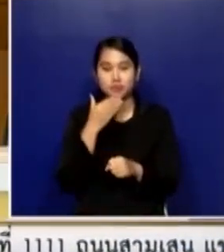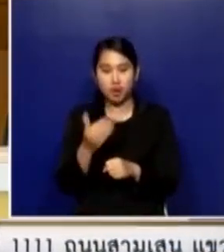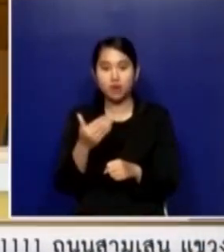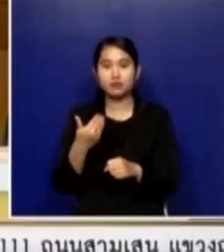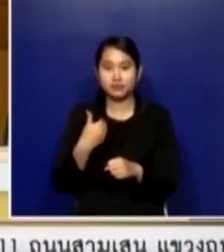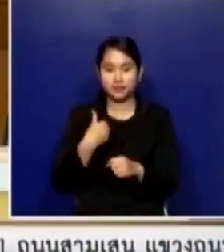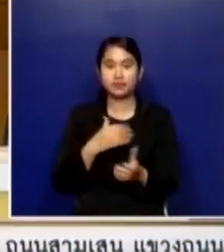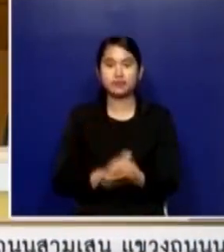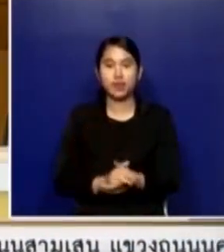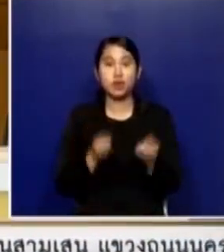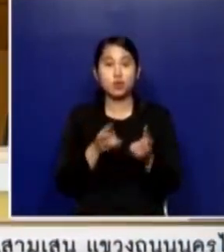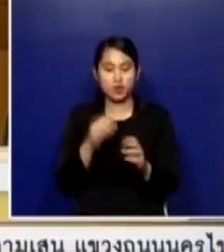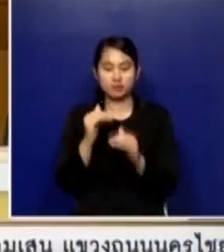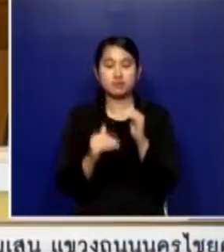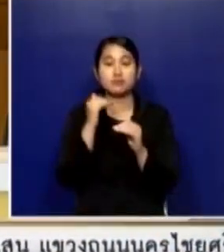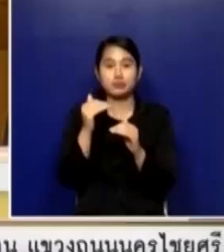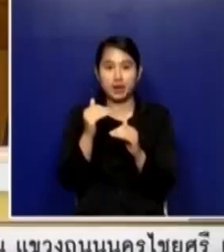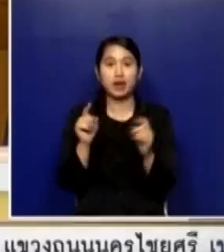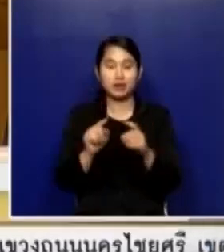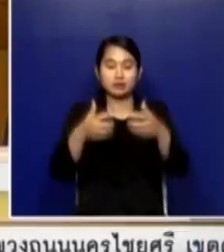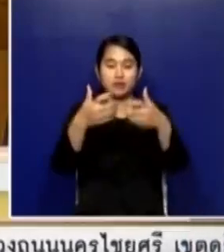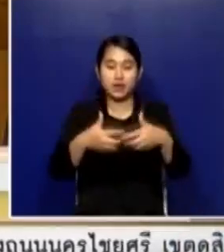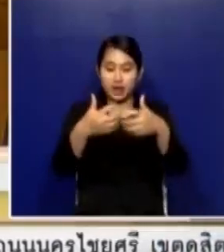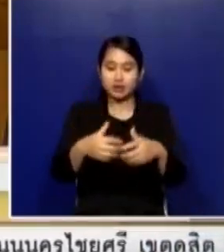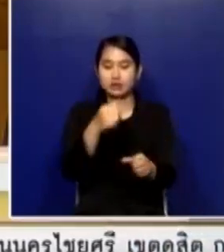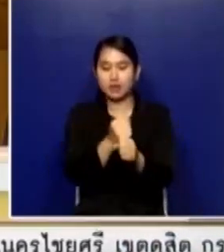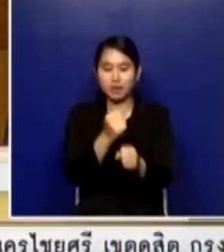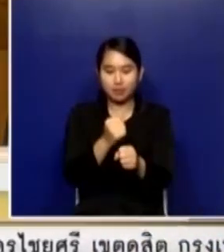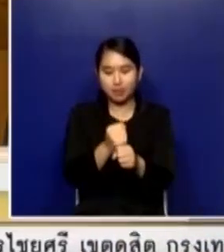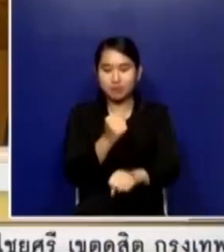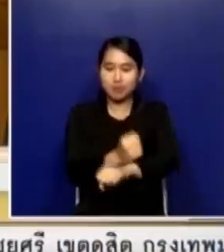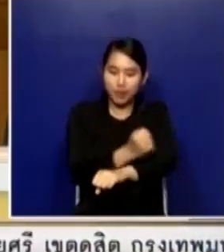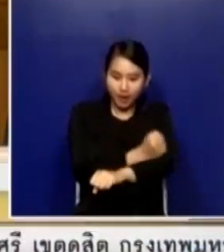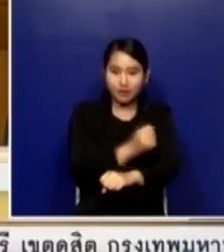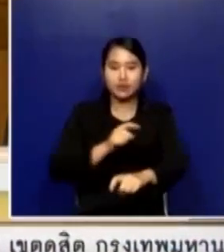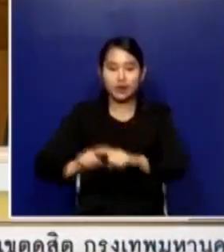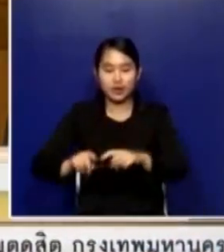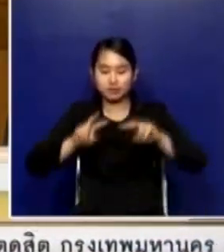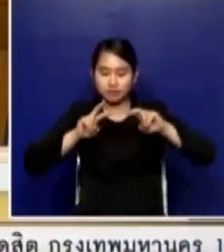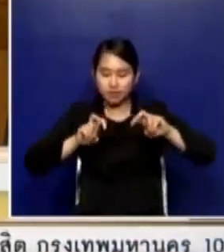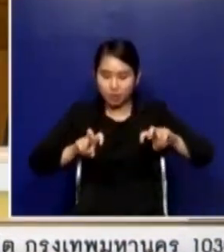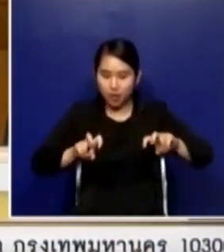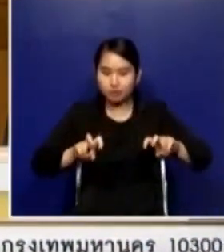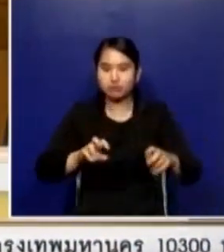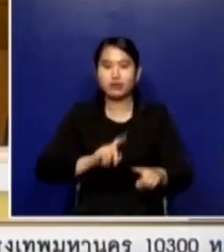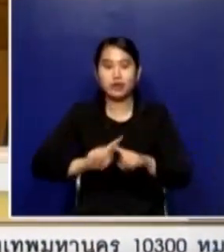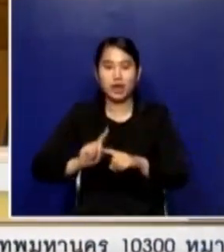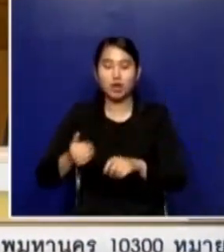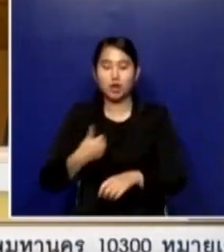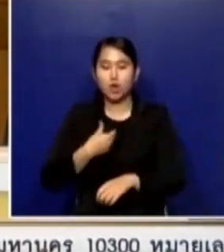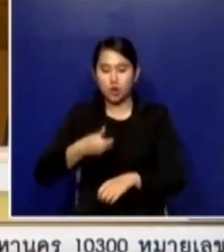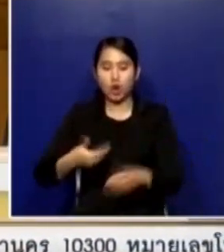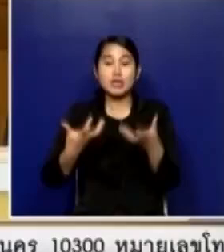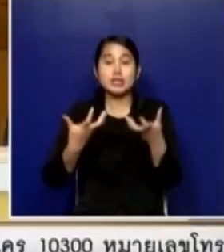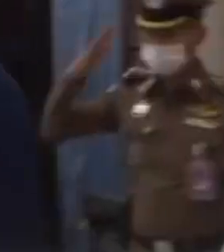ดี๋ยวเนี่ยตั้งแต่ต่อไปเนี่ยรัฐบาลขึ้นแล้วนะภาษีขึ้นแน่นอน ครับ ทั้งแตกบ้างซึ่งวันนี้เขาย้ำนะครับไม่มีสัญญาใดๆทั้งสิ้น